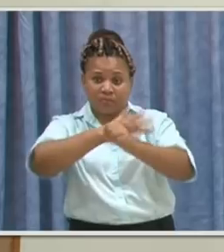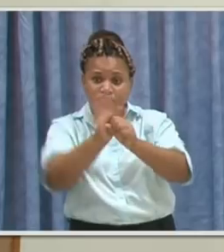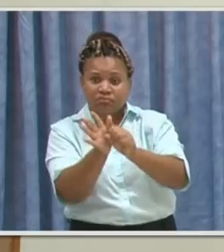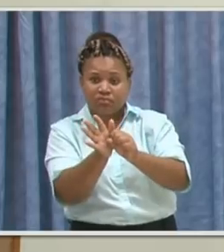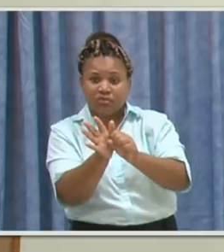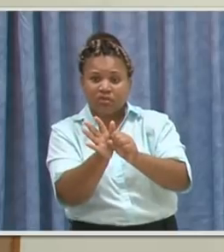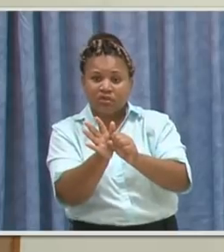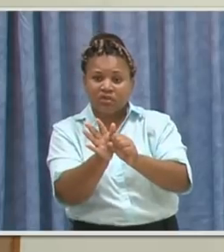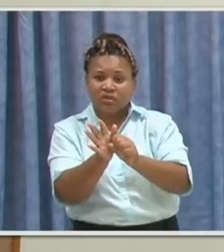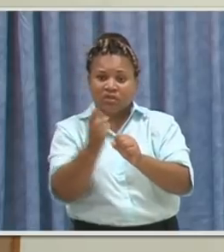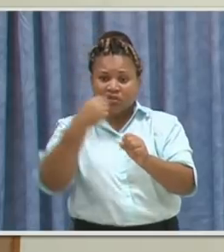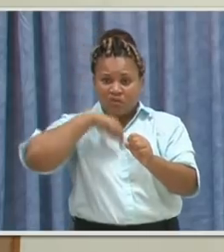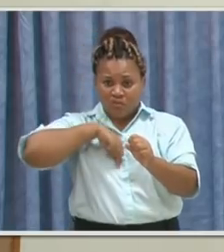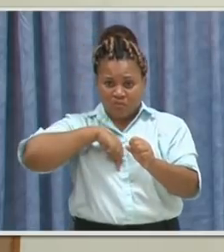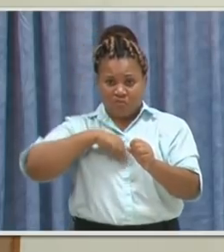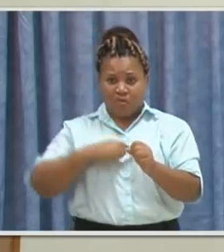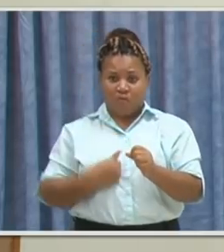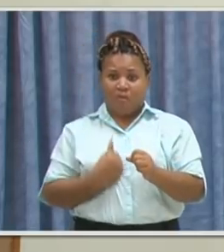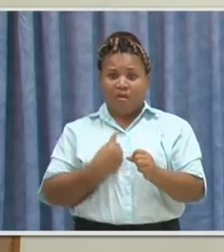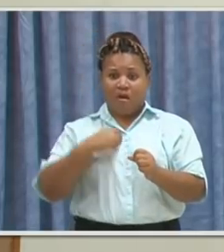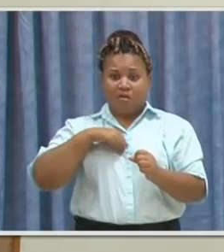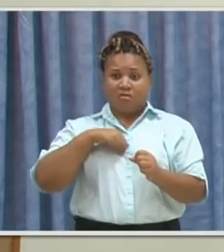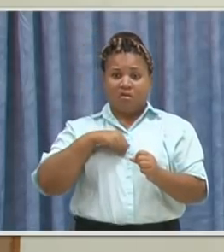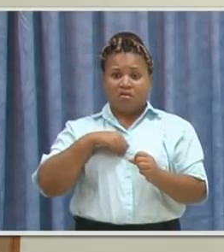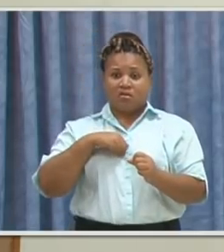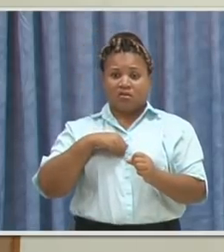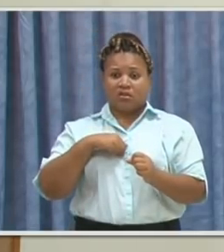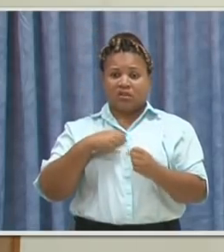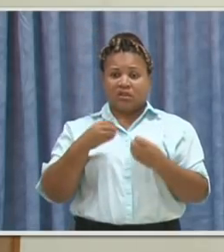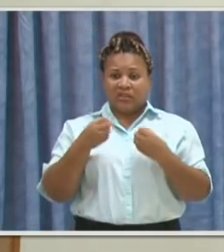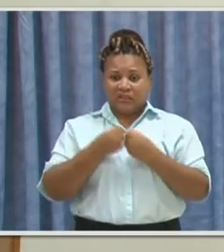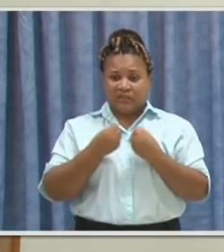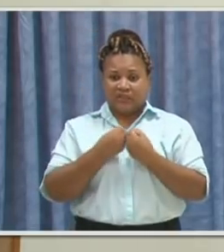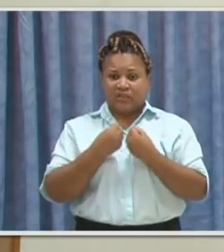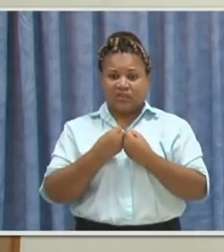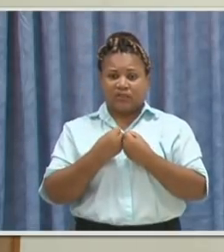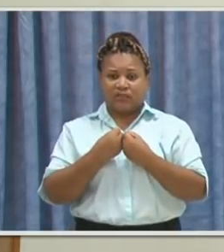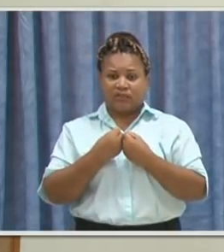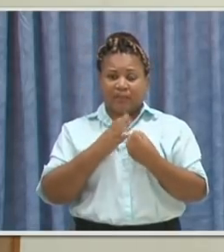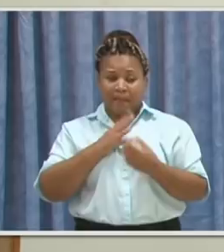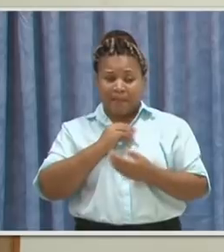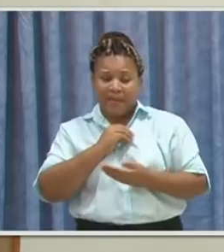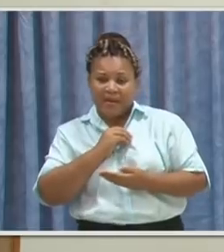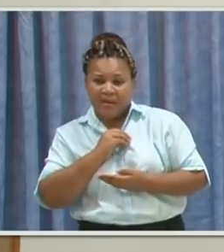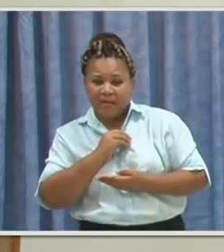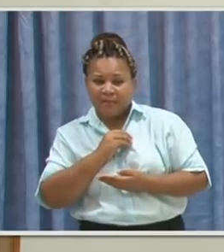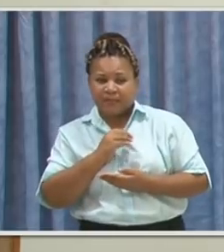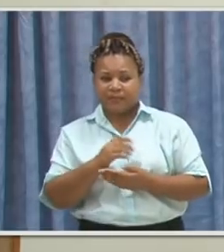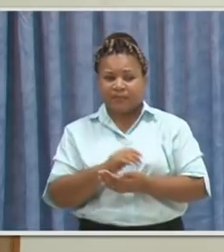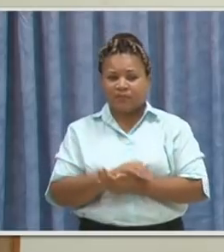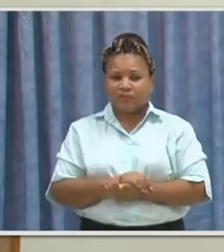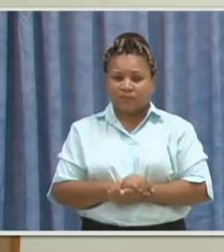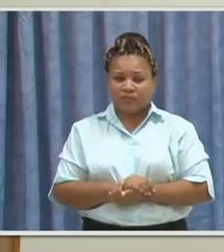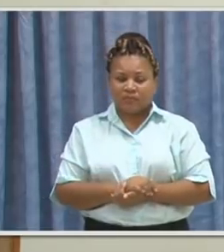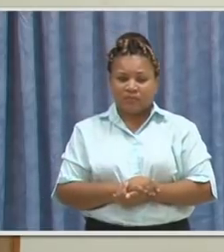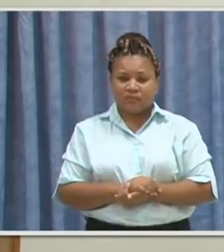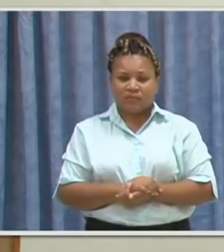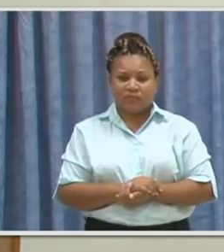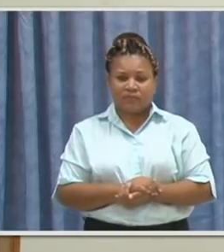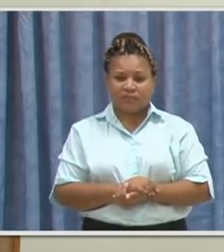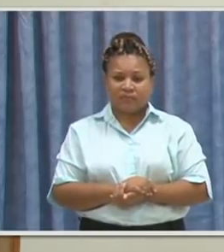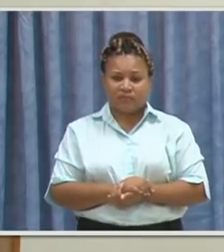pour ça virus. Et nous saluons les autres à cause de nous prendre toutes les autres précautions. Nous prenons aucun staff qui est